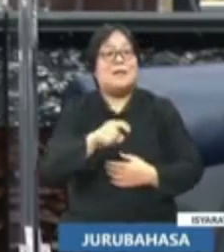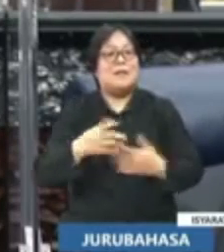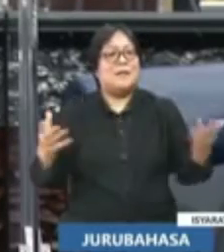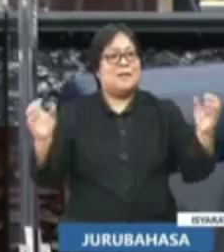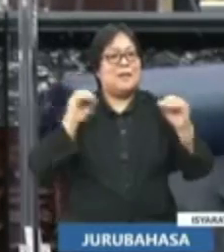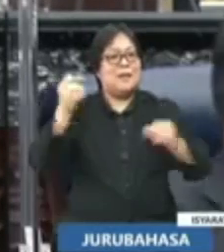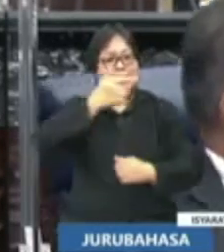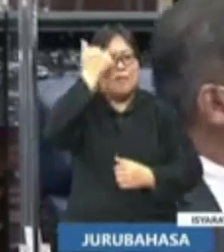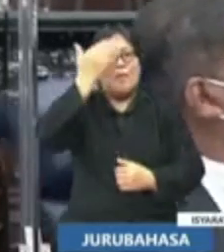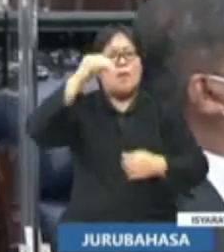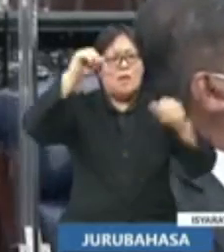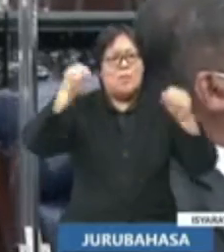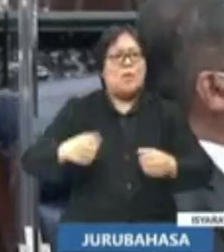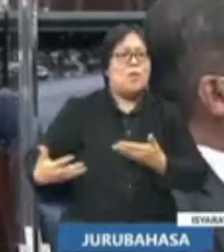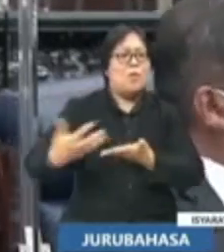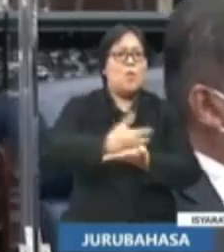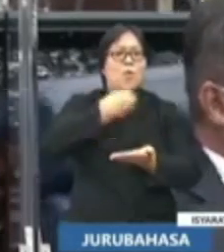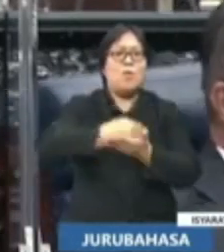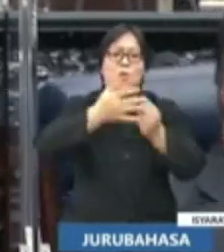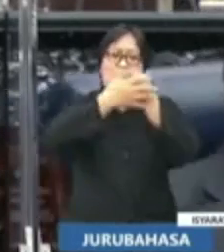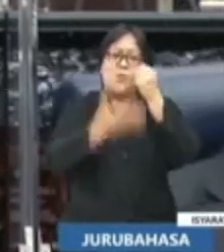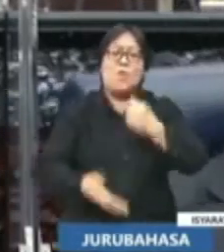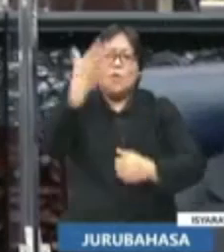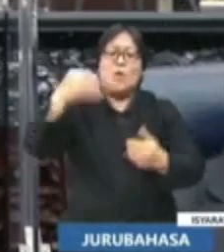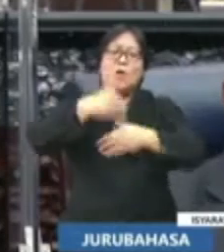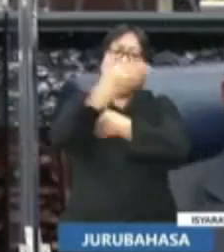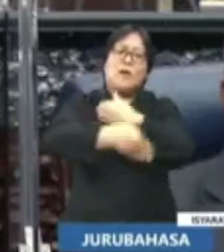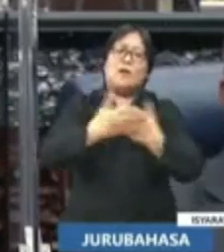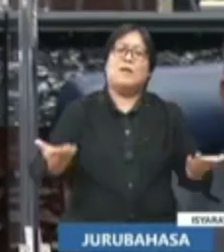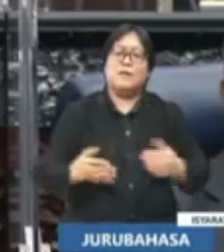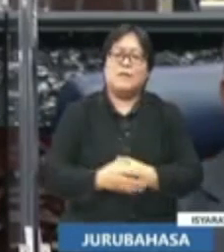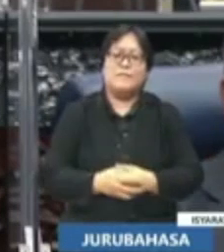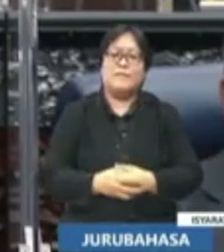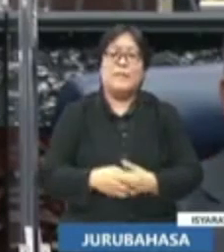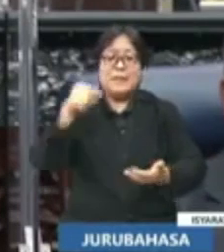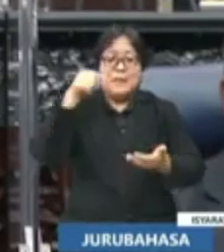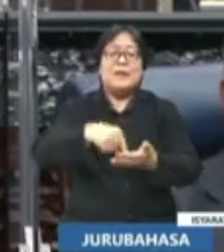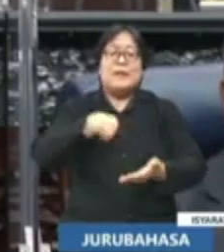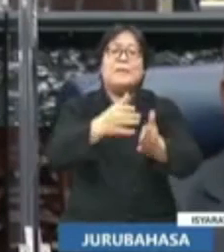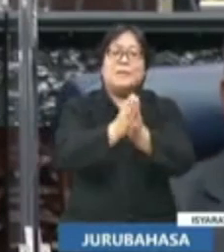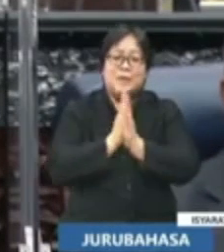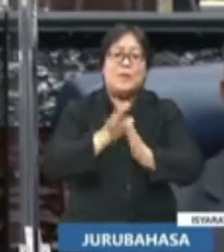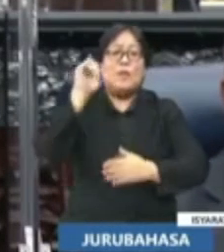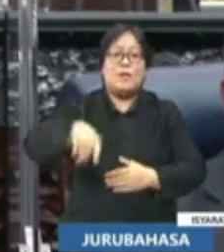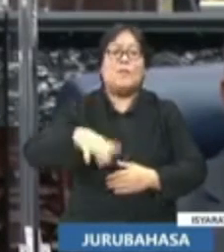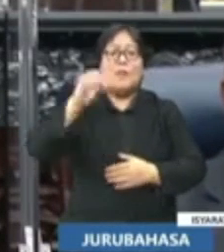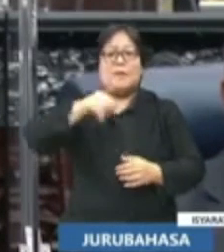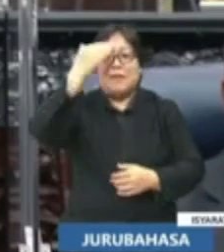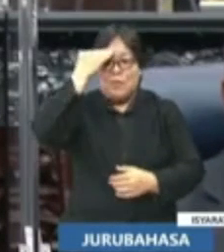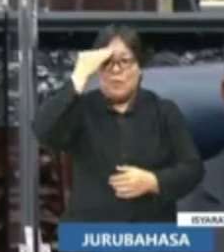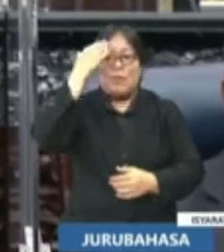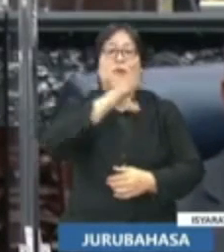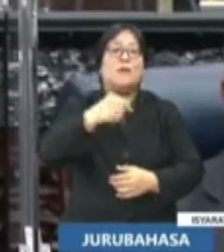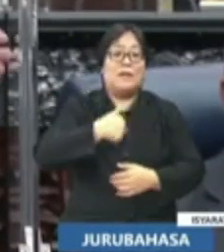sebab mengapa boleh mengumpul wang begitu banyak di luar negara. Ini yang saya minta, yang betul ambil berat, betul.